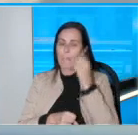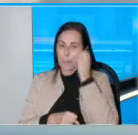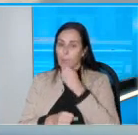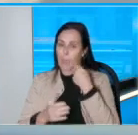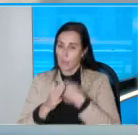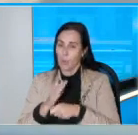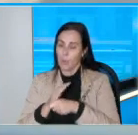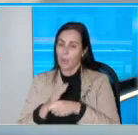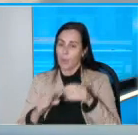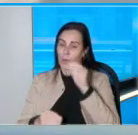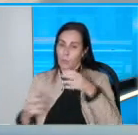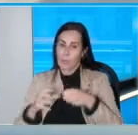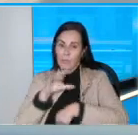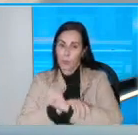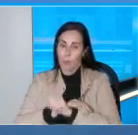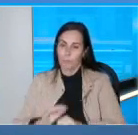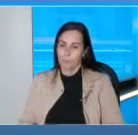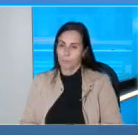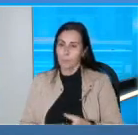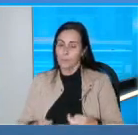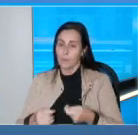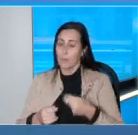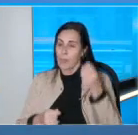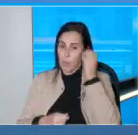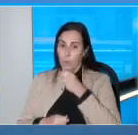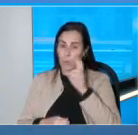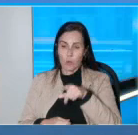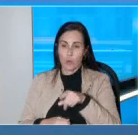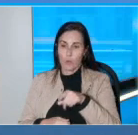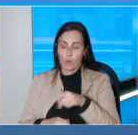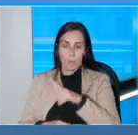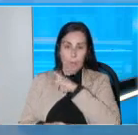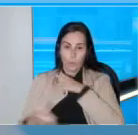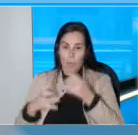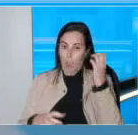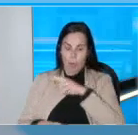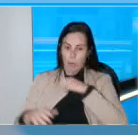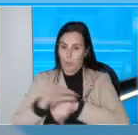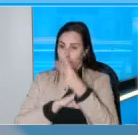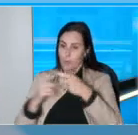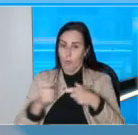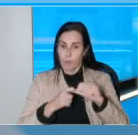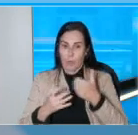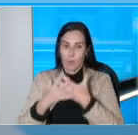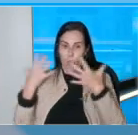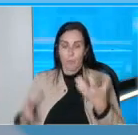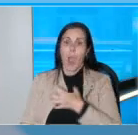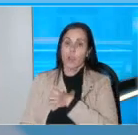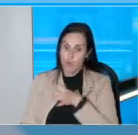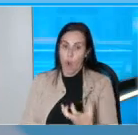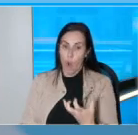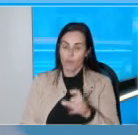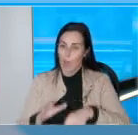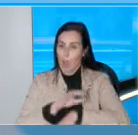רכשו לעצמם מועדון. כן, האיחוד האמירויות מחזיק במנצ'סטר סיטי, אלה למעשה שתי הקבוצות הגדולות והעשירות